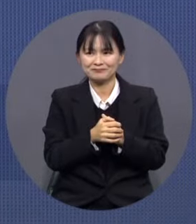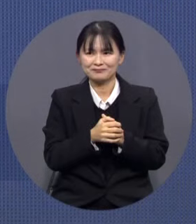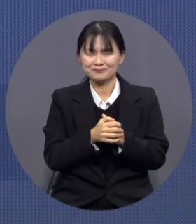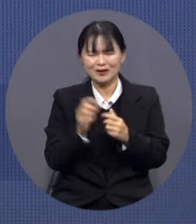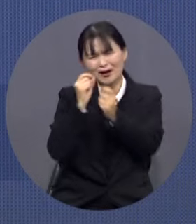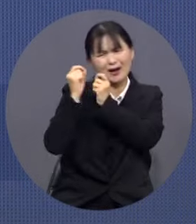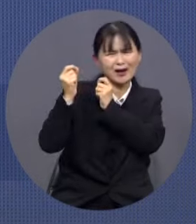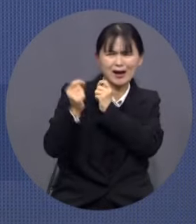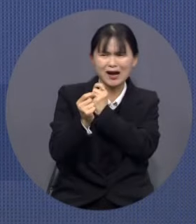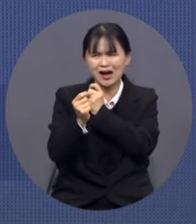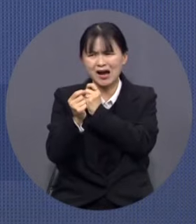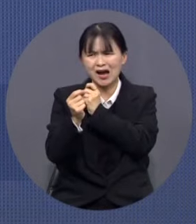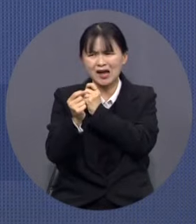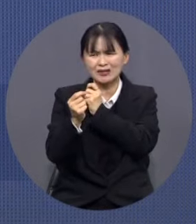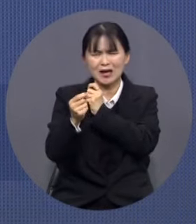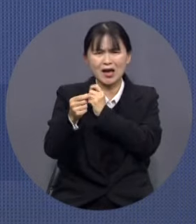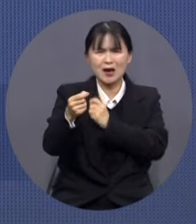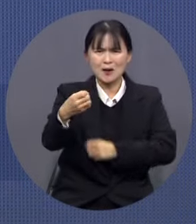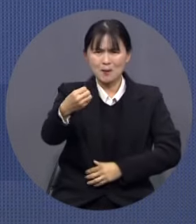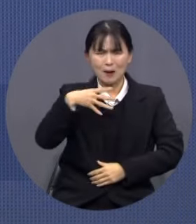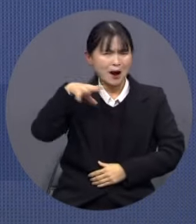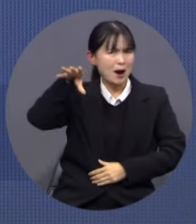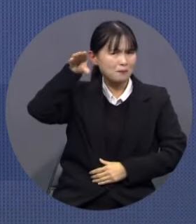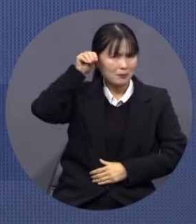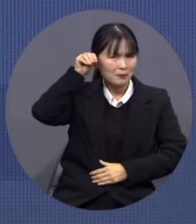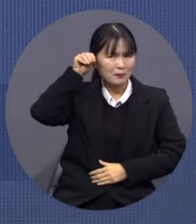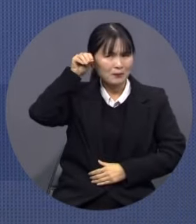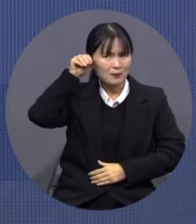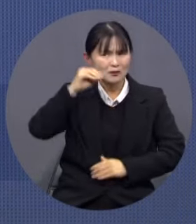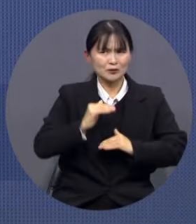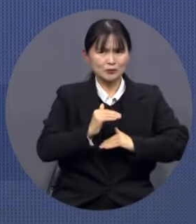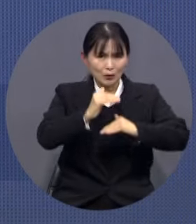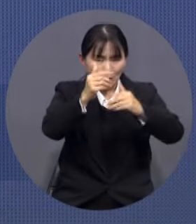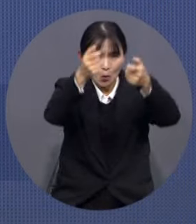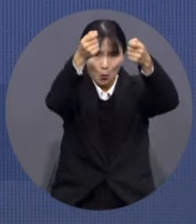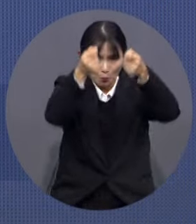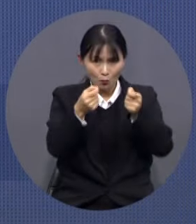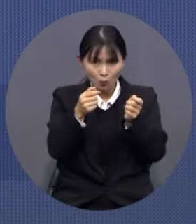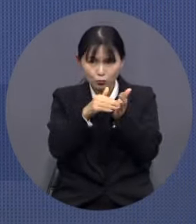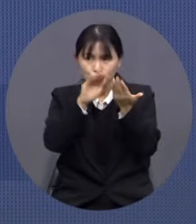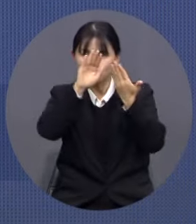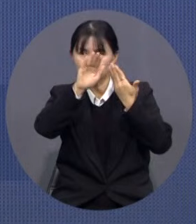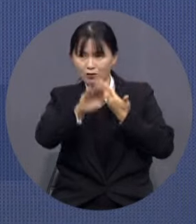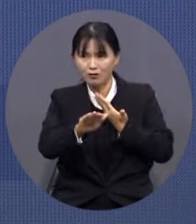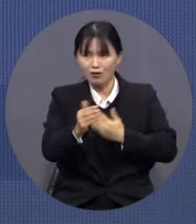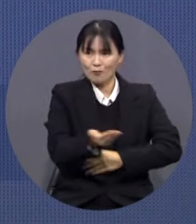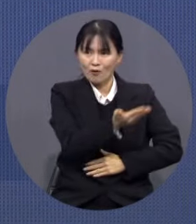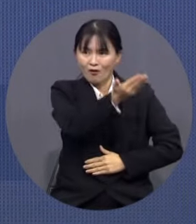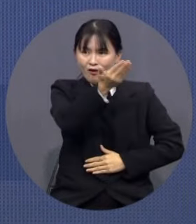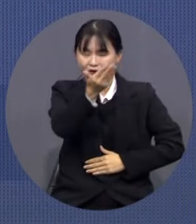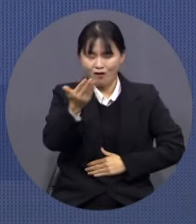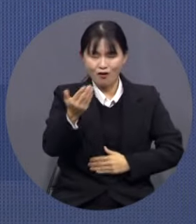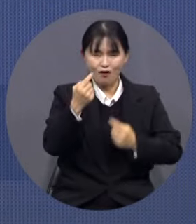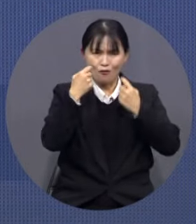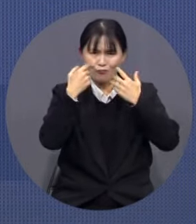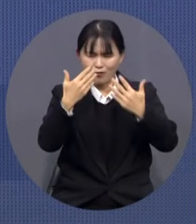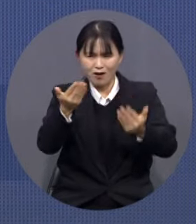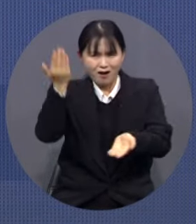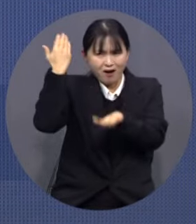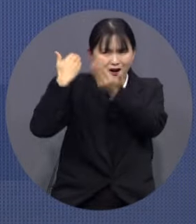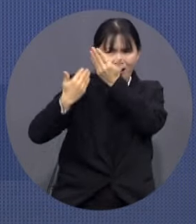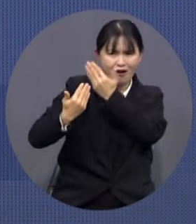이런 말씀하는 걸 들었습니다. 하지만 그만큼 이 과정을 마치고 나면 아마 여러분들께서는 분명히 그 전과는